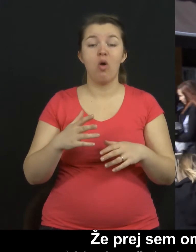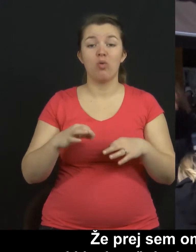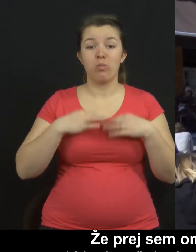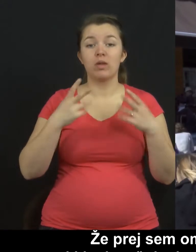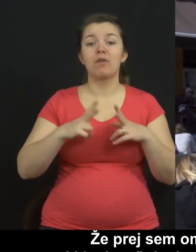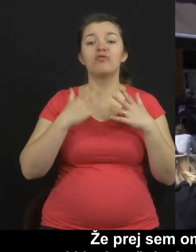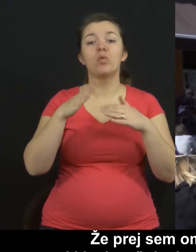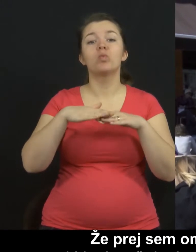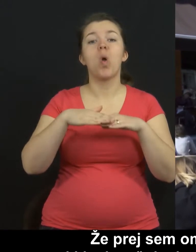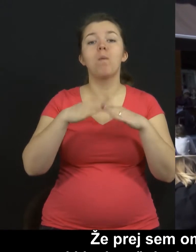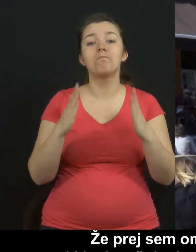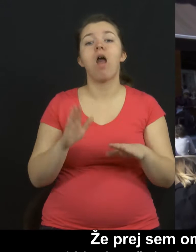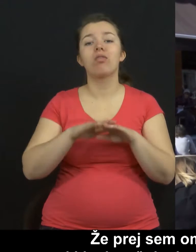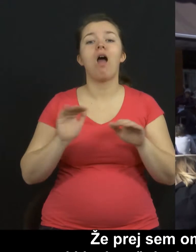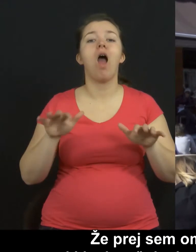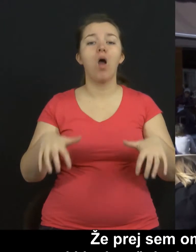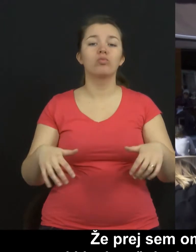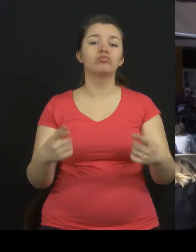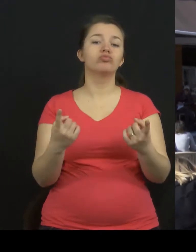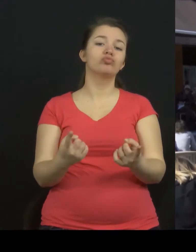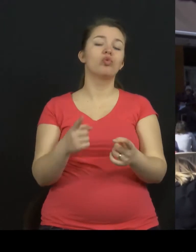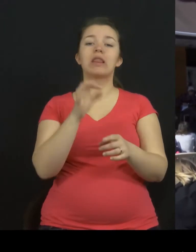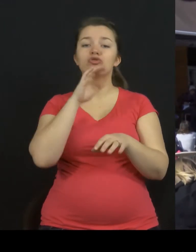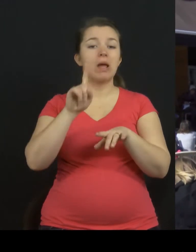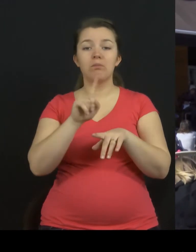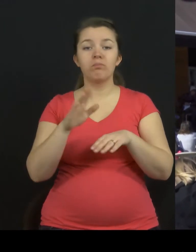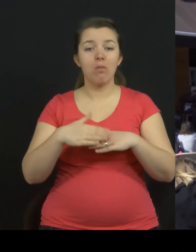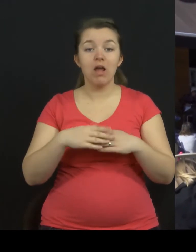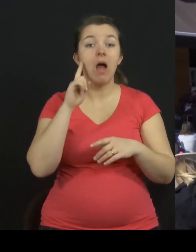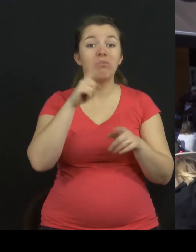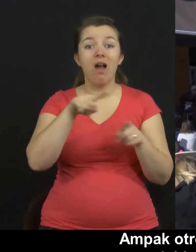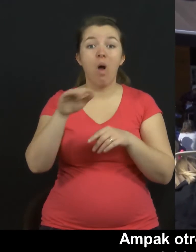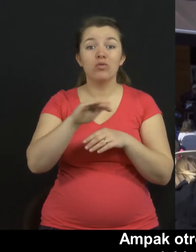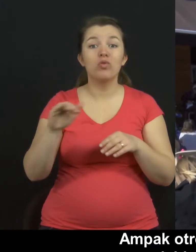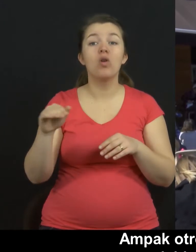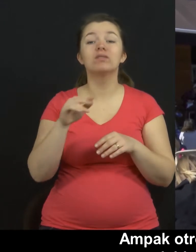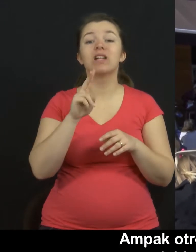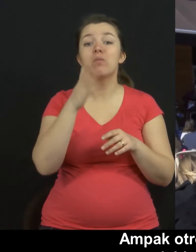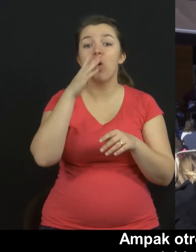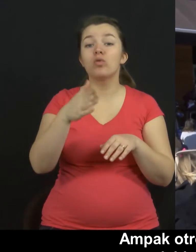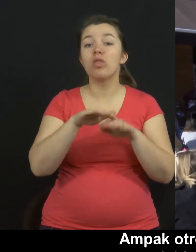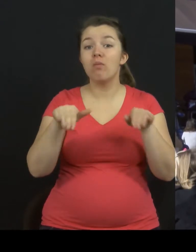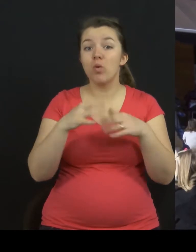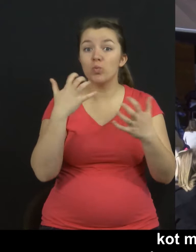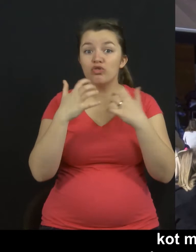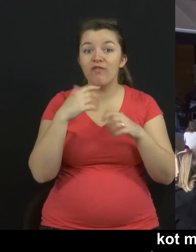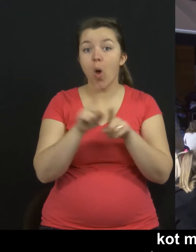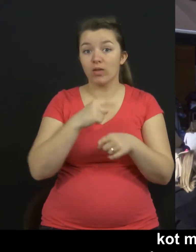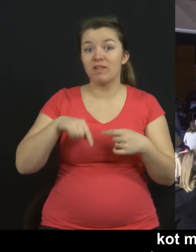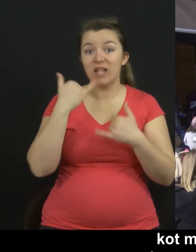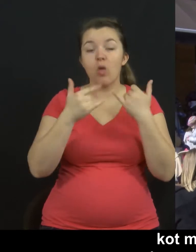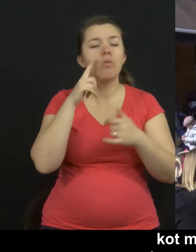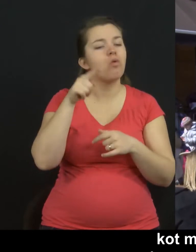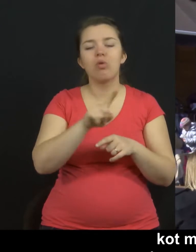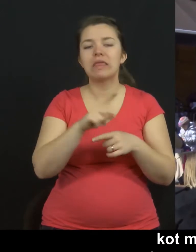je današnjo dopoldne preživel doma na kavču, to noč ne pomeni, ampak otrokom, ko bojo pa poleti uživali na morju, tako kot mi lahko vsako